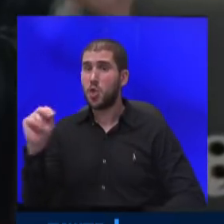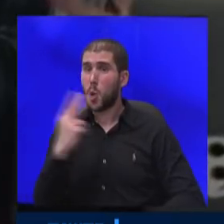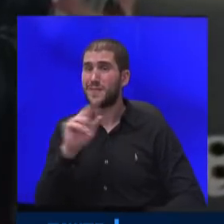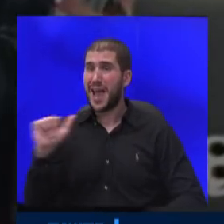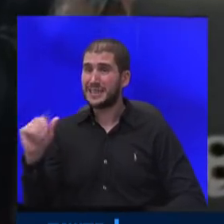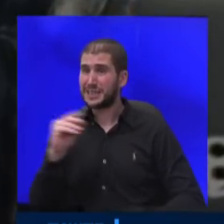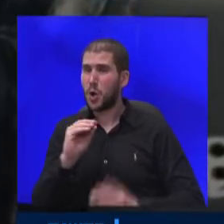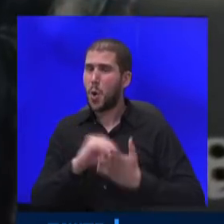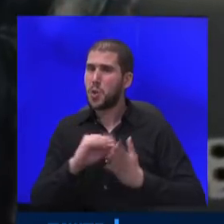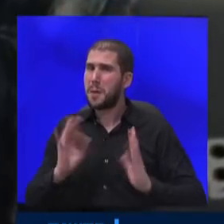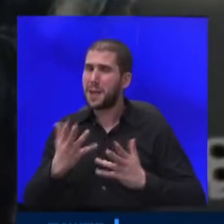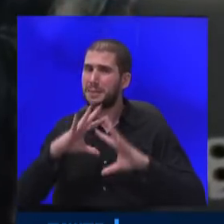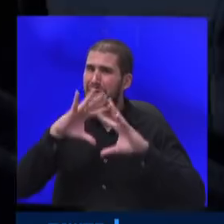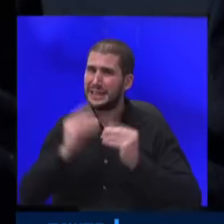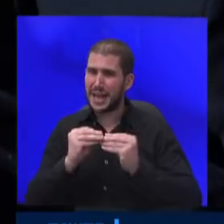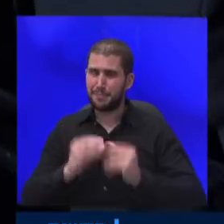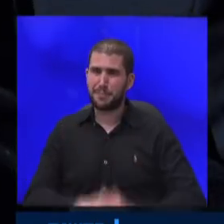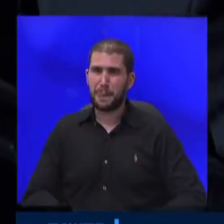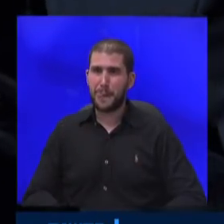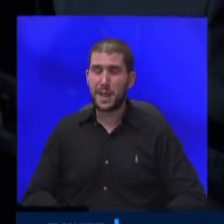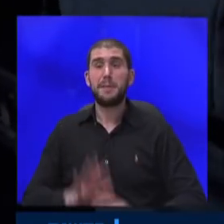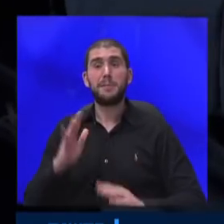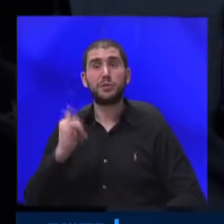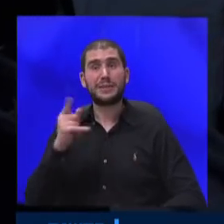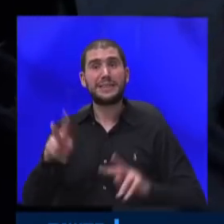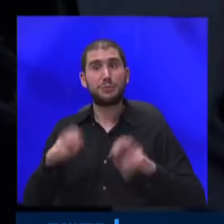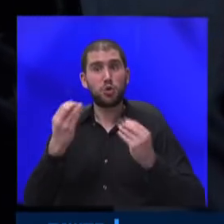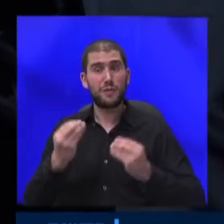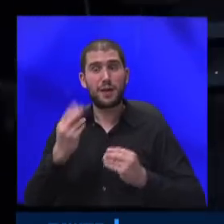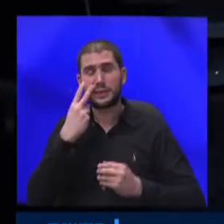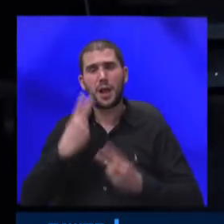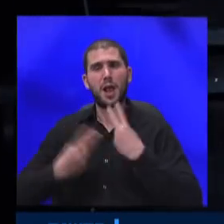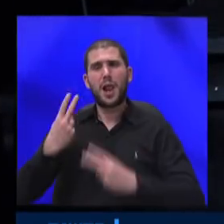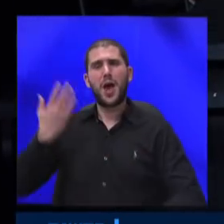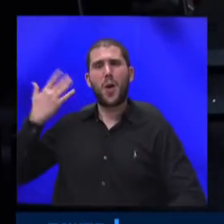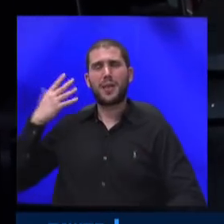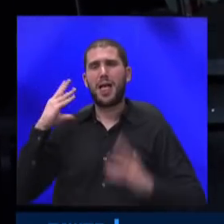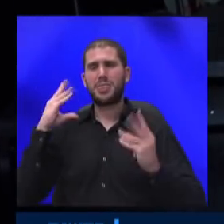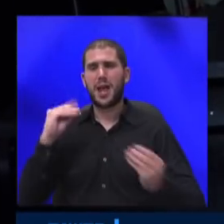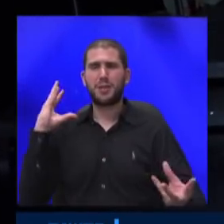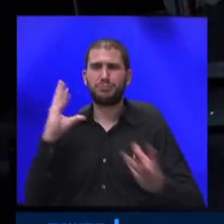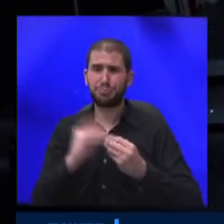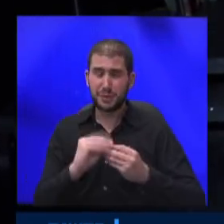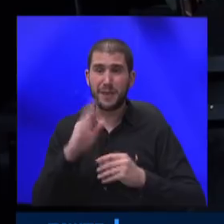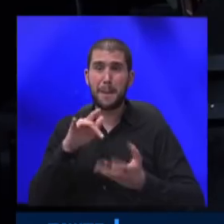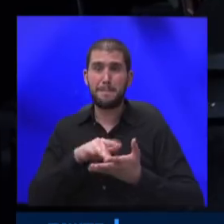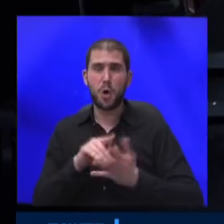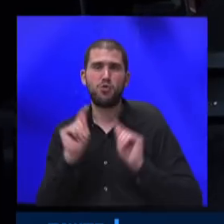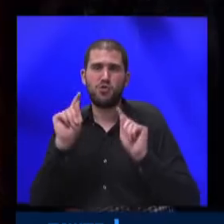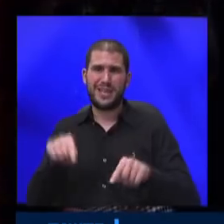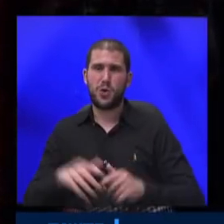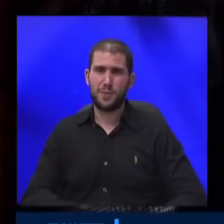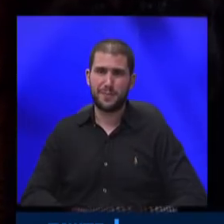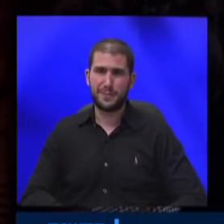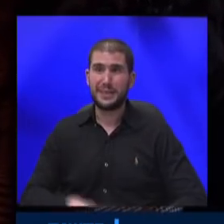דריגס עדיין לא ממהרים לסכם סיכומים. מה שכן, זאת הזדמנות טובה להסתכל אחורנית על הדרך שעשו ועל המקום שאליו הגיעו.